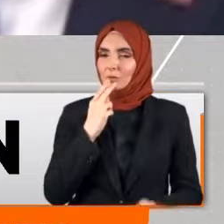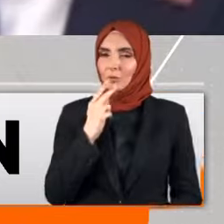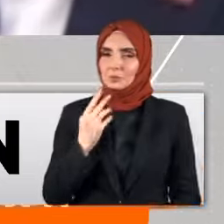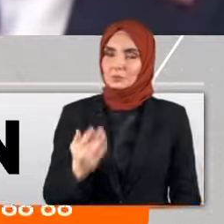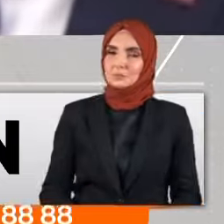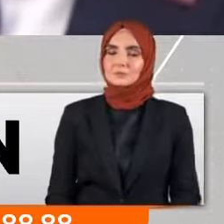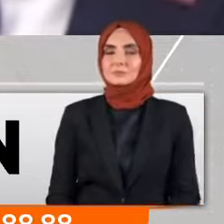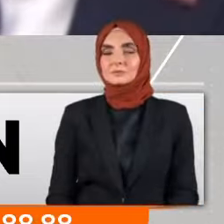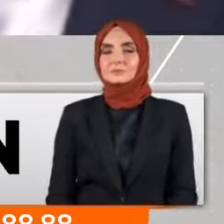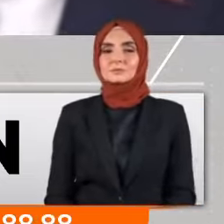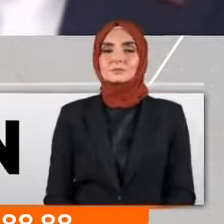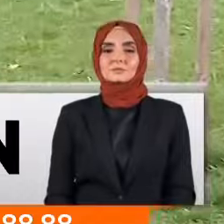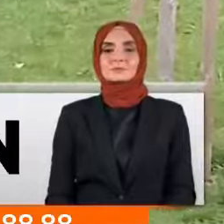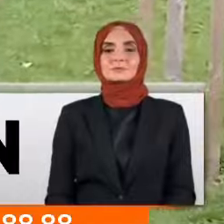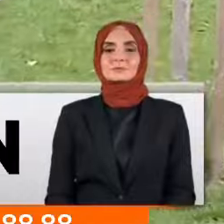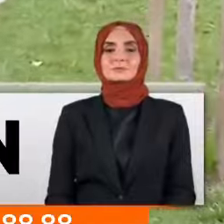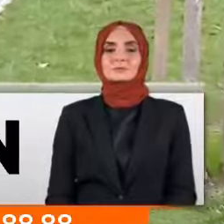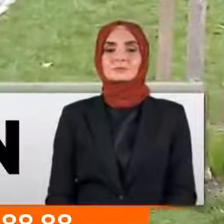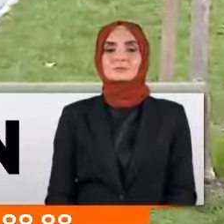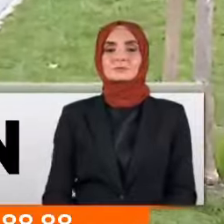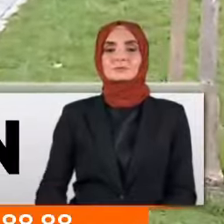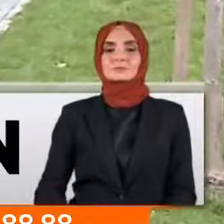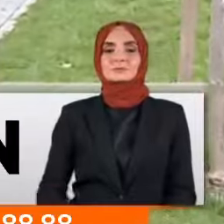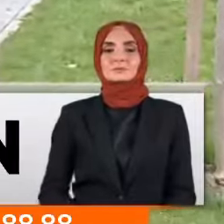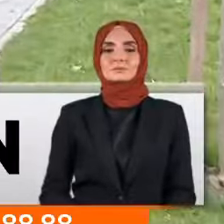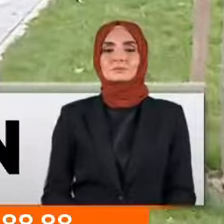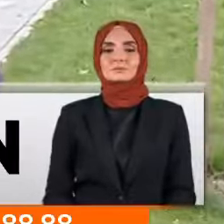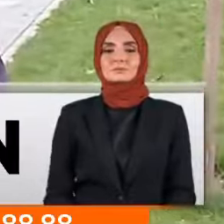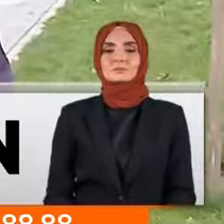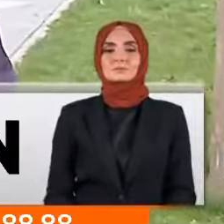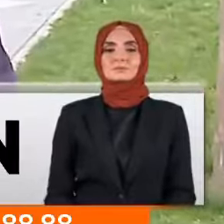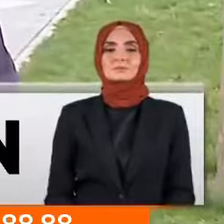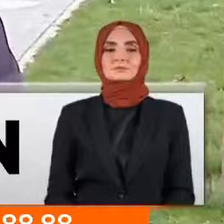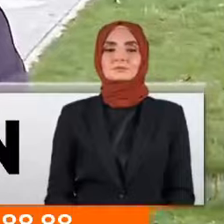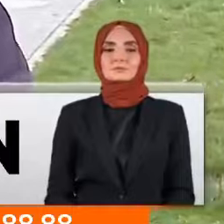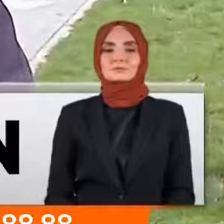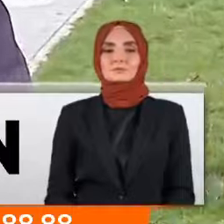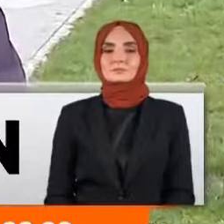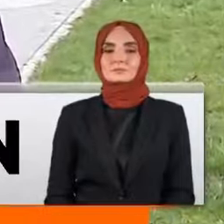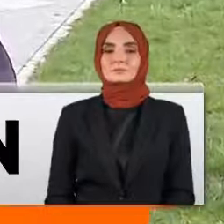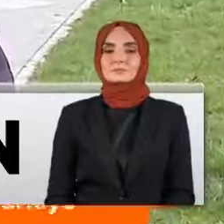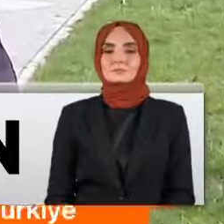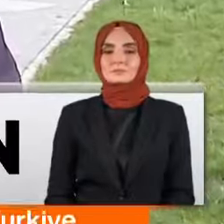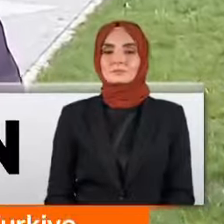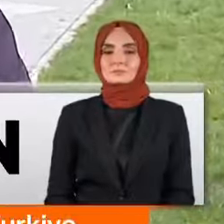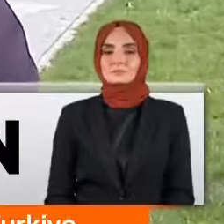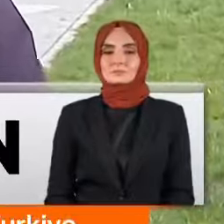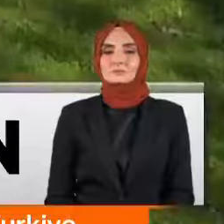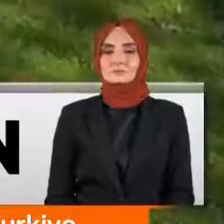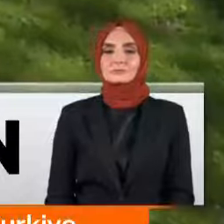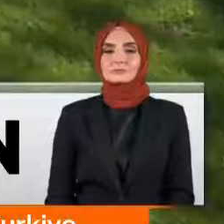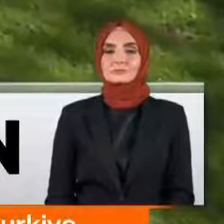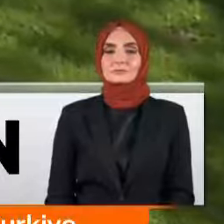ihtiyaç kalmayacak gibi görünüyor. İyi denetleme olursa, enflasyona göre ayarlama yapılırsa hem kiracı hem de ev sahibi mağdur